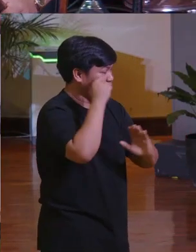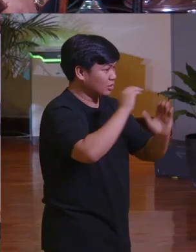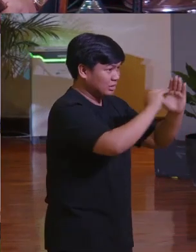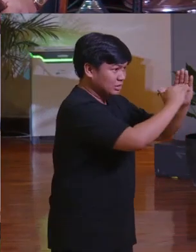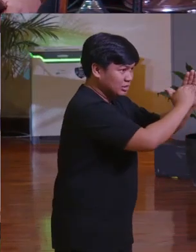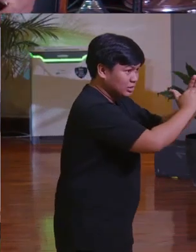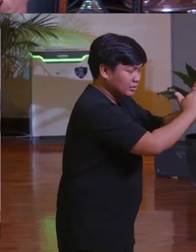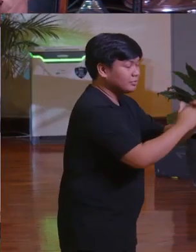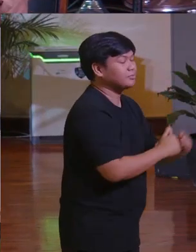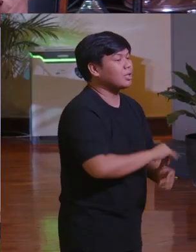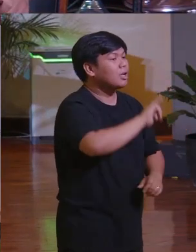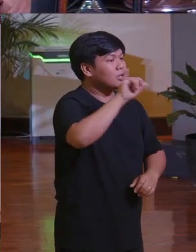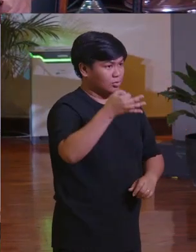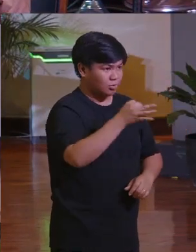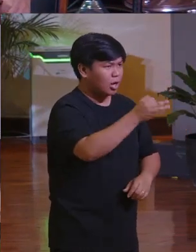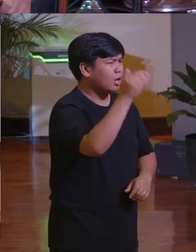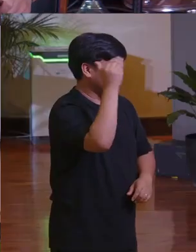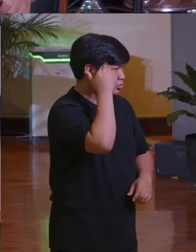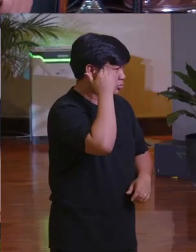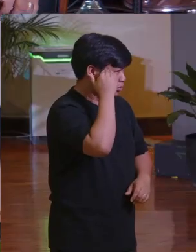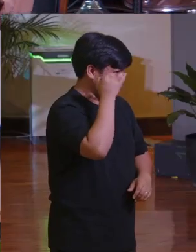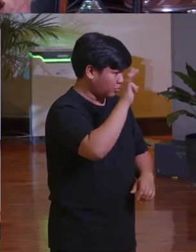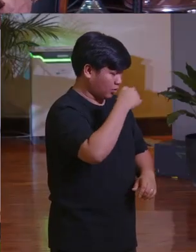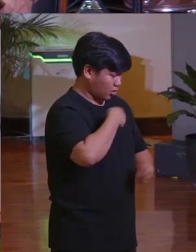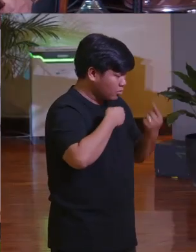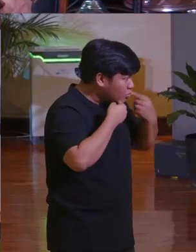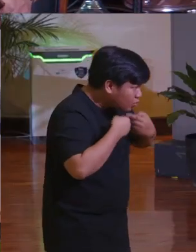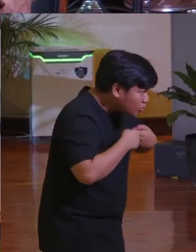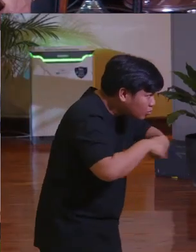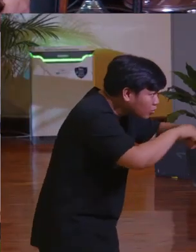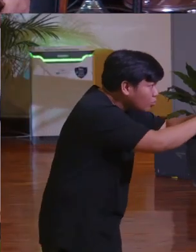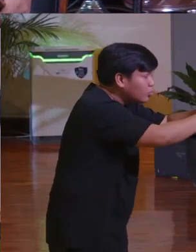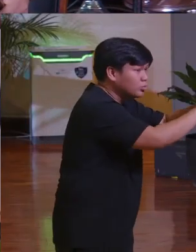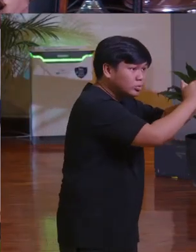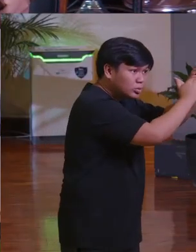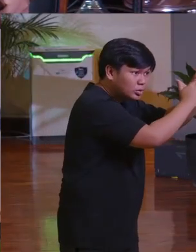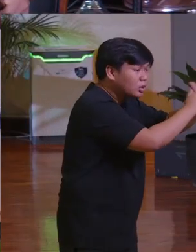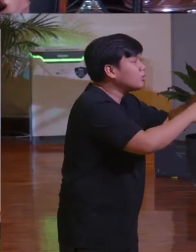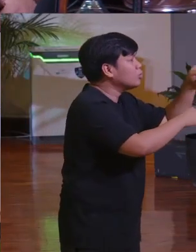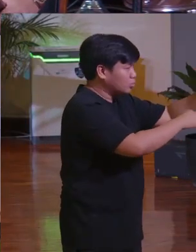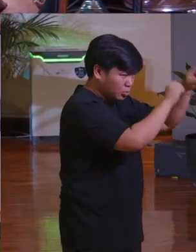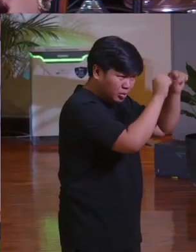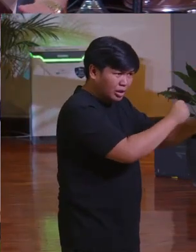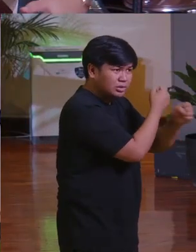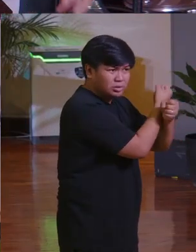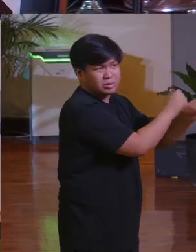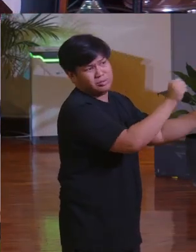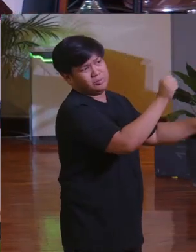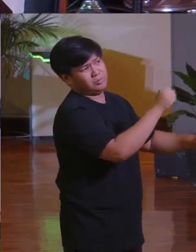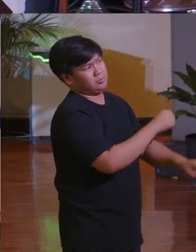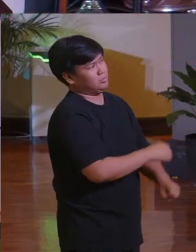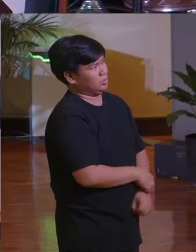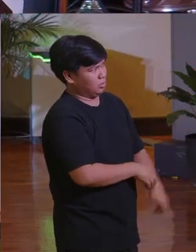Alam ni Jonah na kung siya ay pupunta ron, baka maligtas pa itong mga